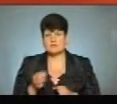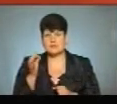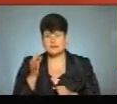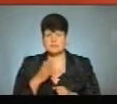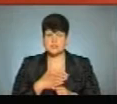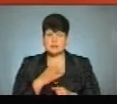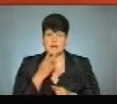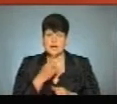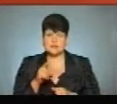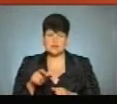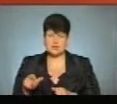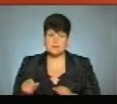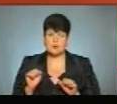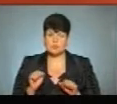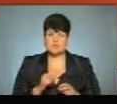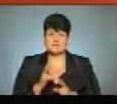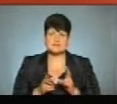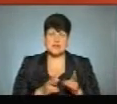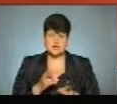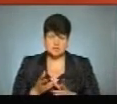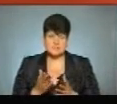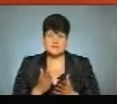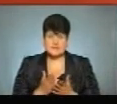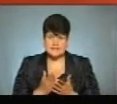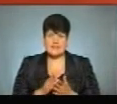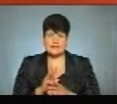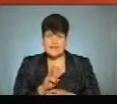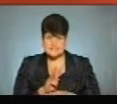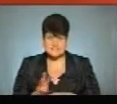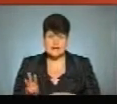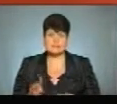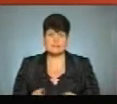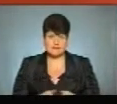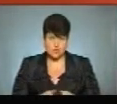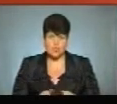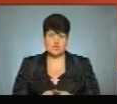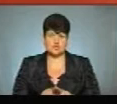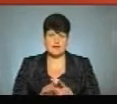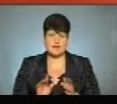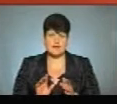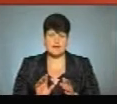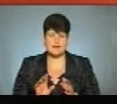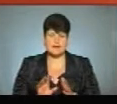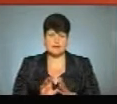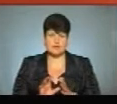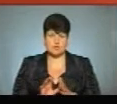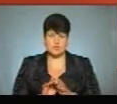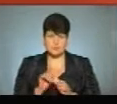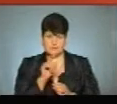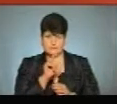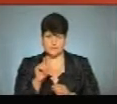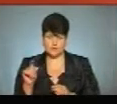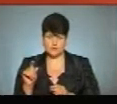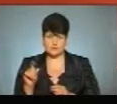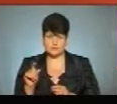нагадаємо нашим глядачам про можливість скаржитися, так? Тобто є на сайті також така електронна, окреме таке